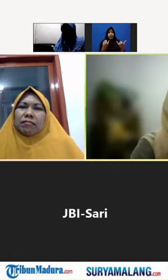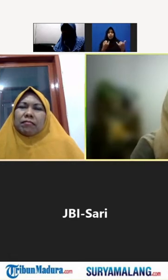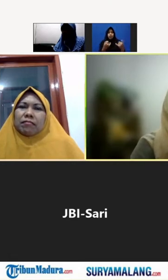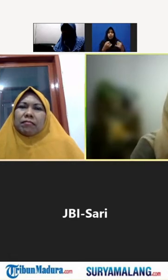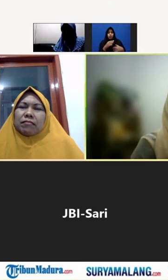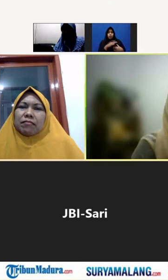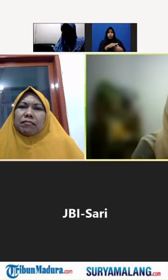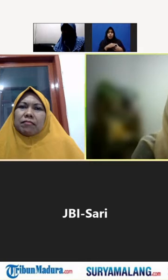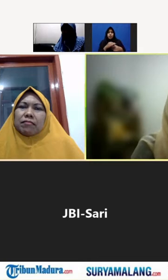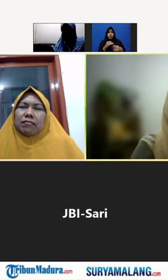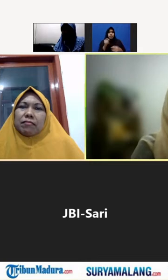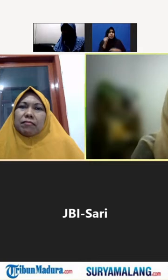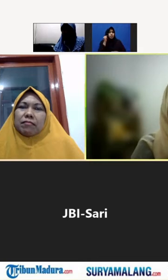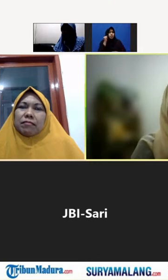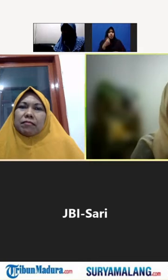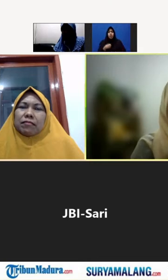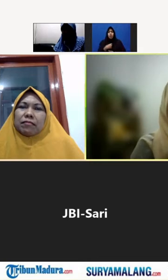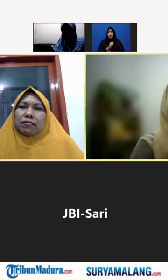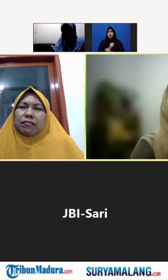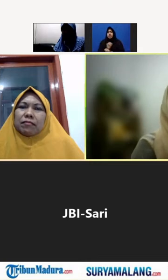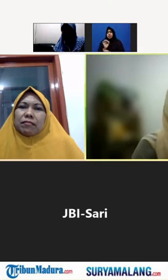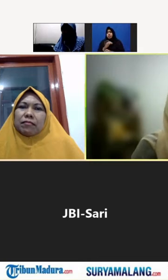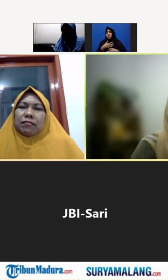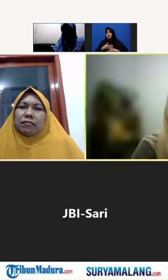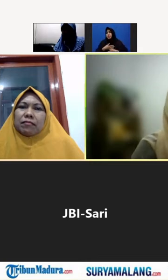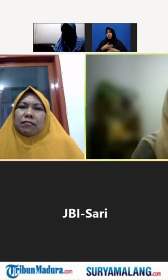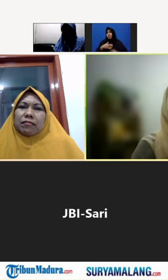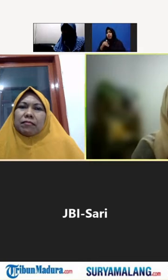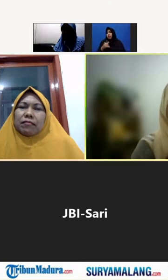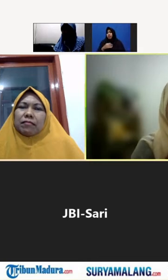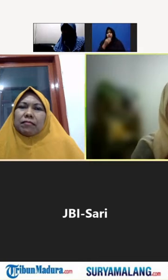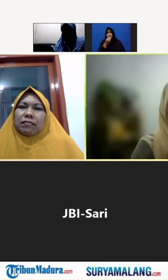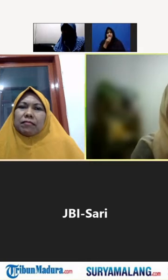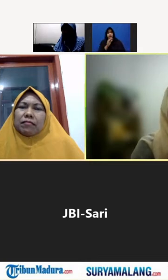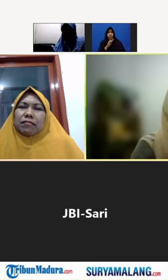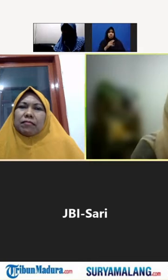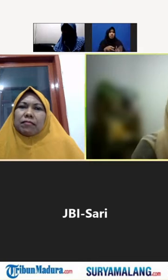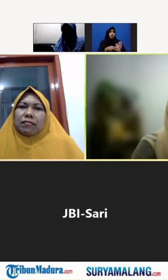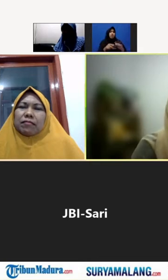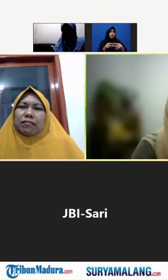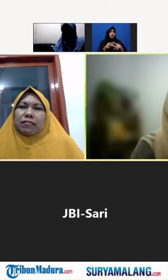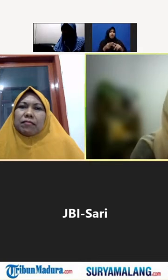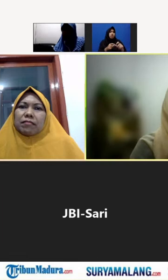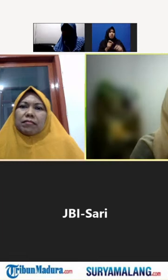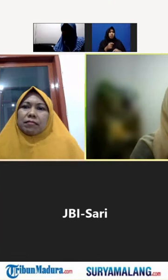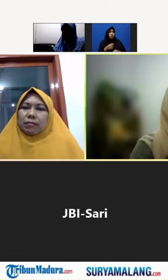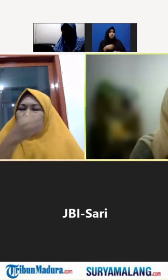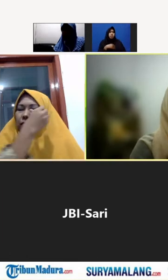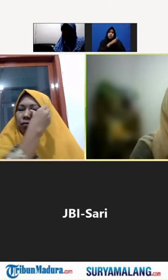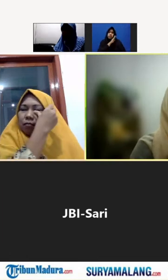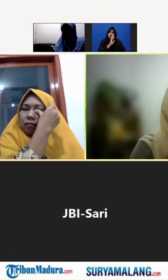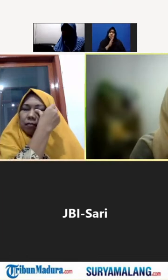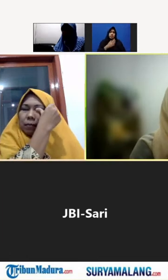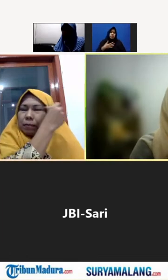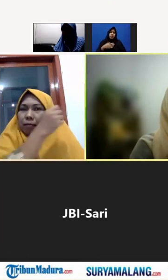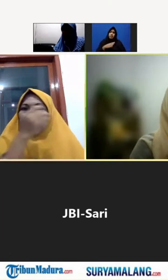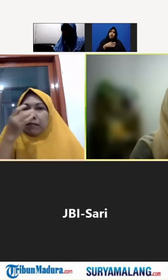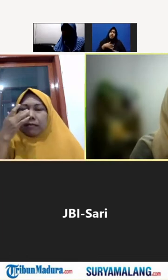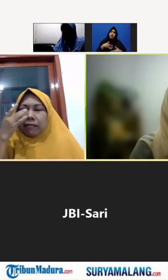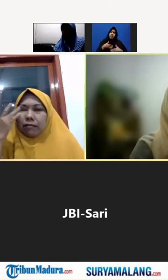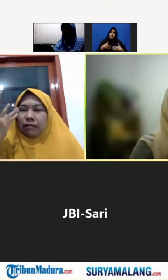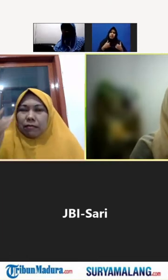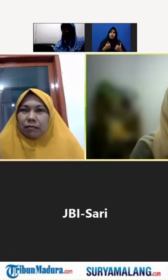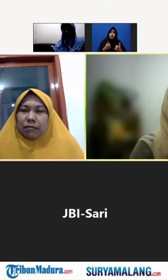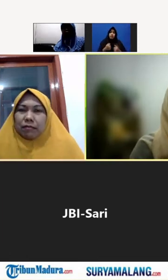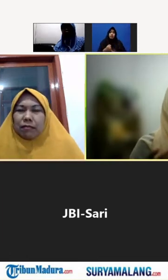aku kerja udah nggak nyaman nih, aku makan udah nggak nafsu, aku tidur udah nggak enak, aku